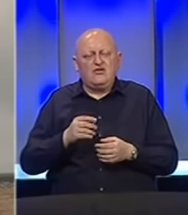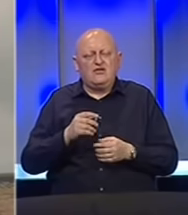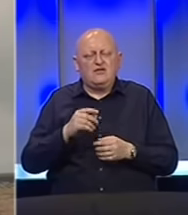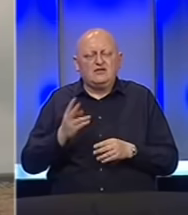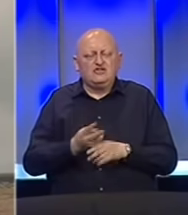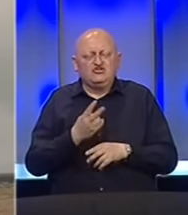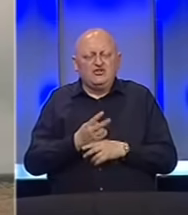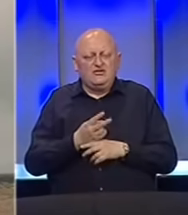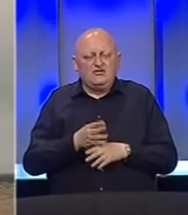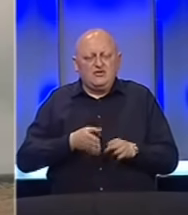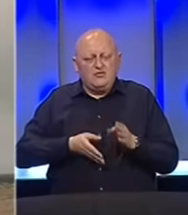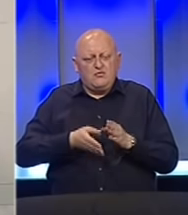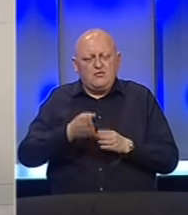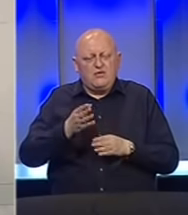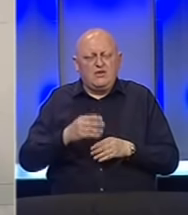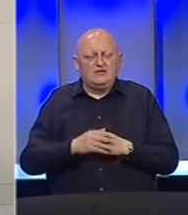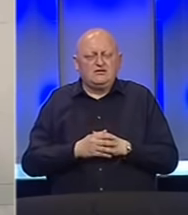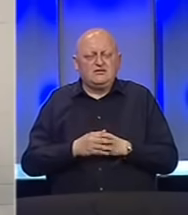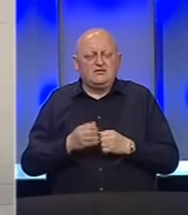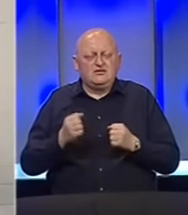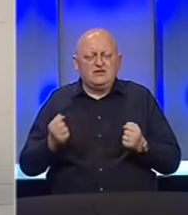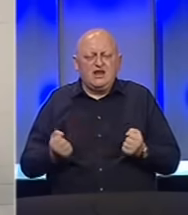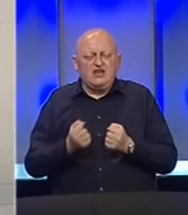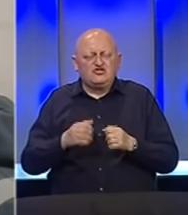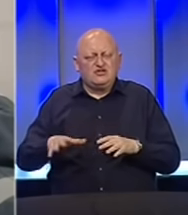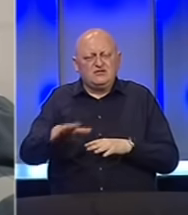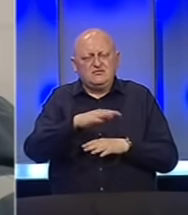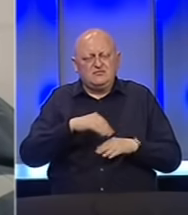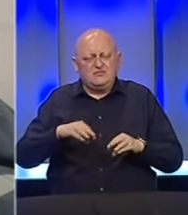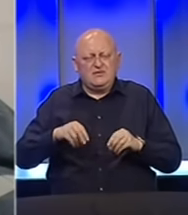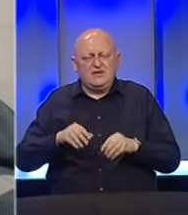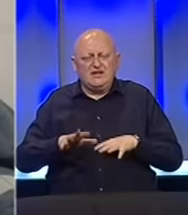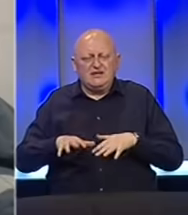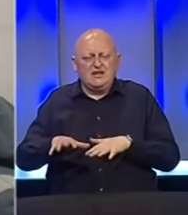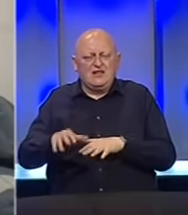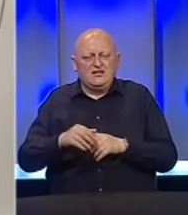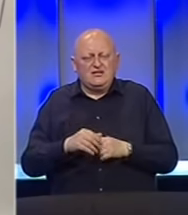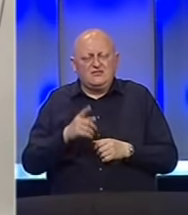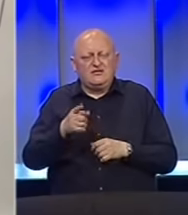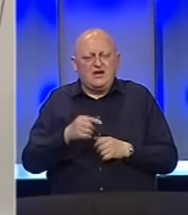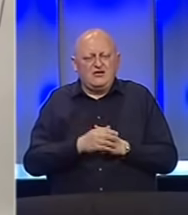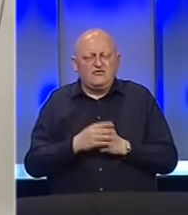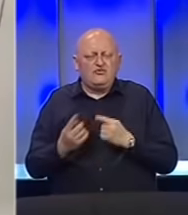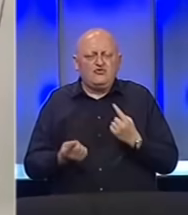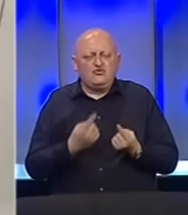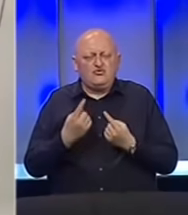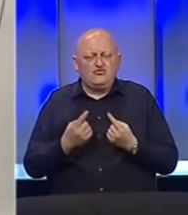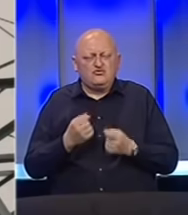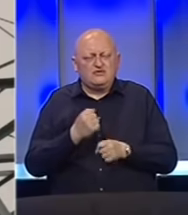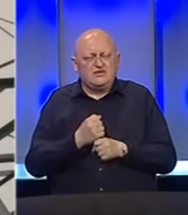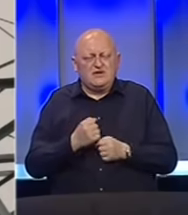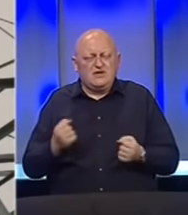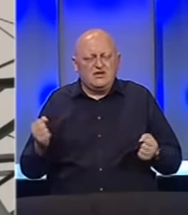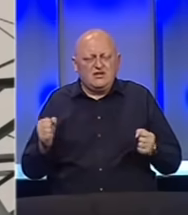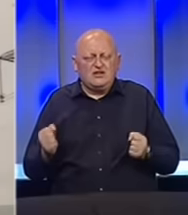istočni dio zemlje i prolazi preko veoma surovih predjela i rijeka, tako da su uslovi za rad veoma,